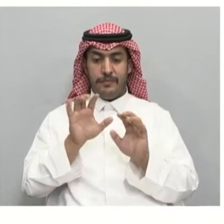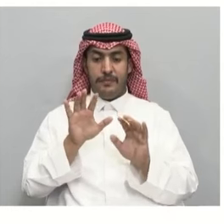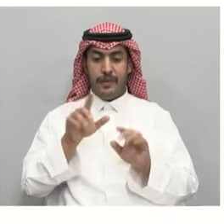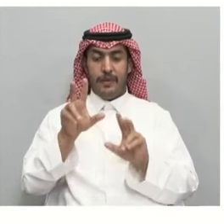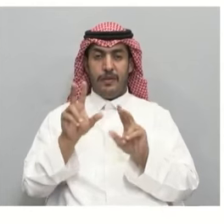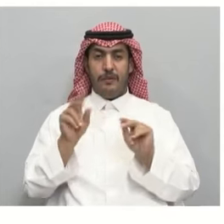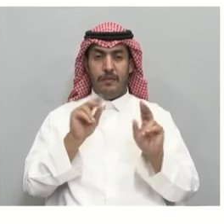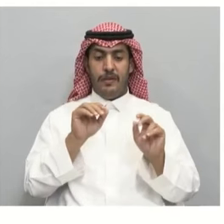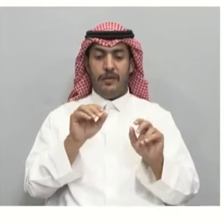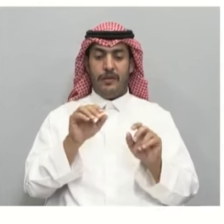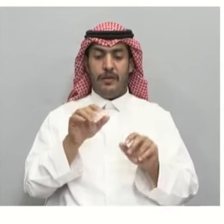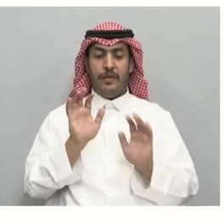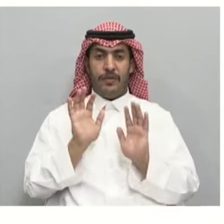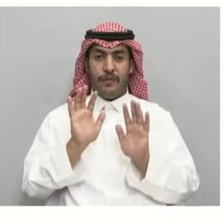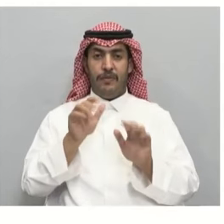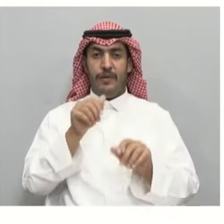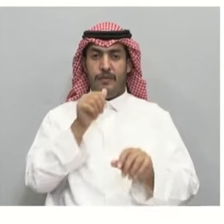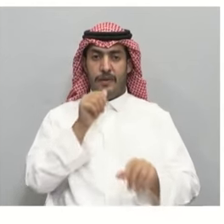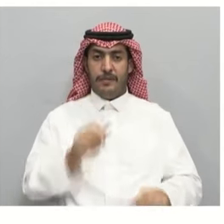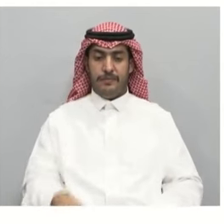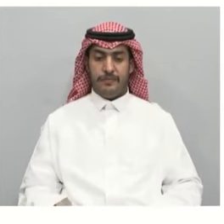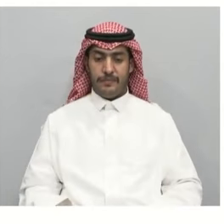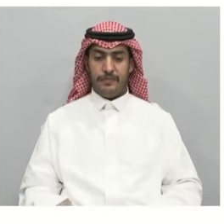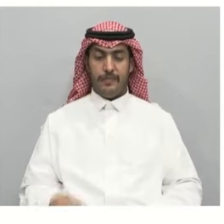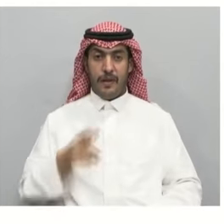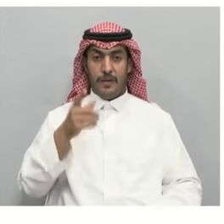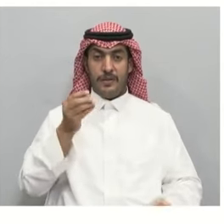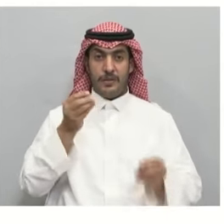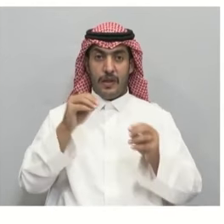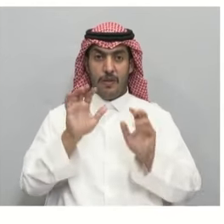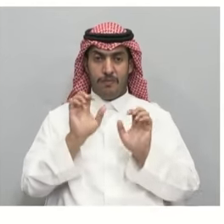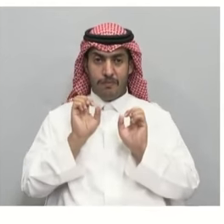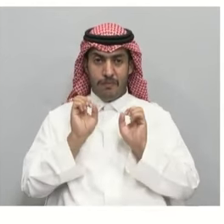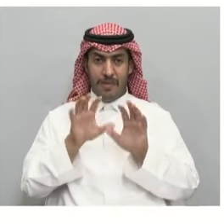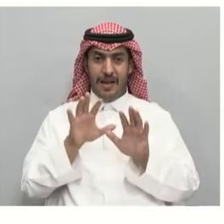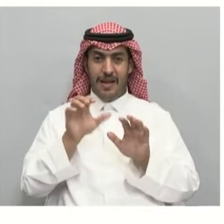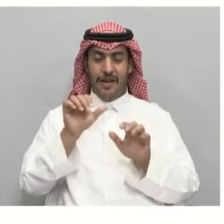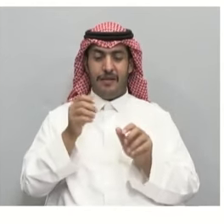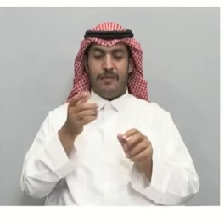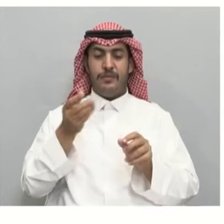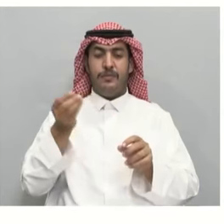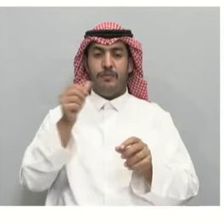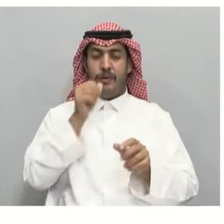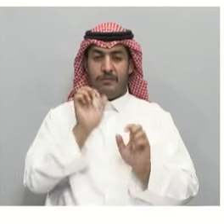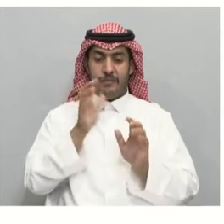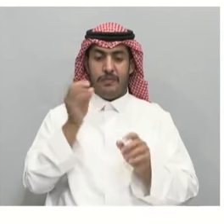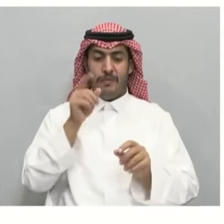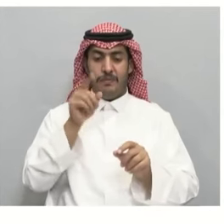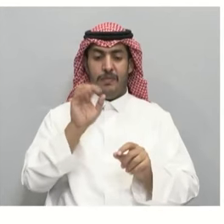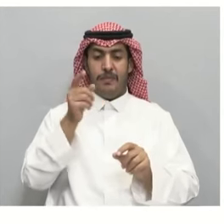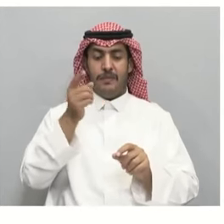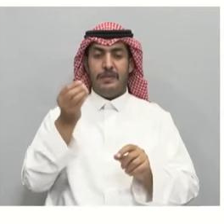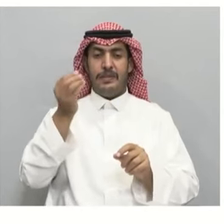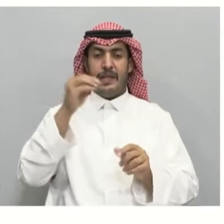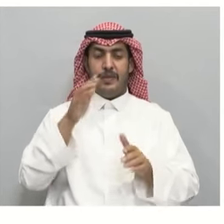تمثل كميه تدفق المياه اذا زادت قوه المضخه زاد تدفق المياه وقوه المضخه